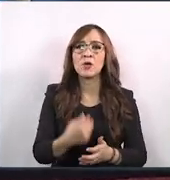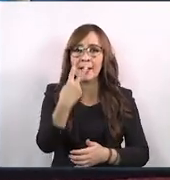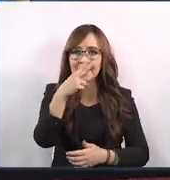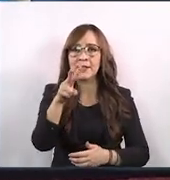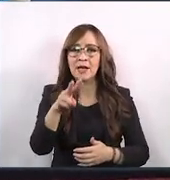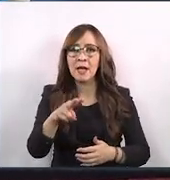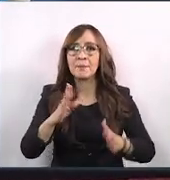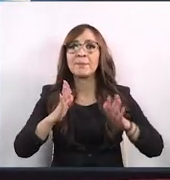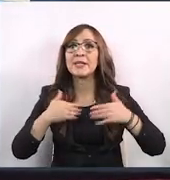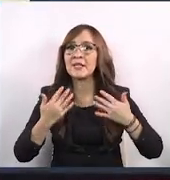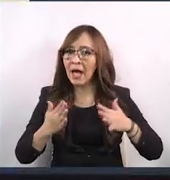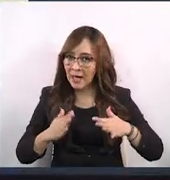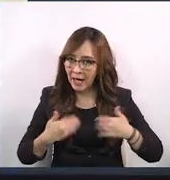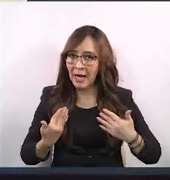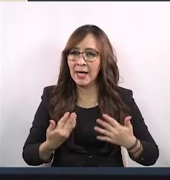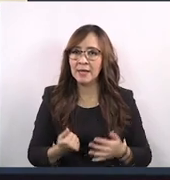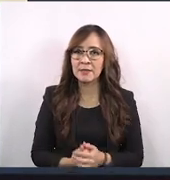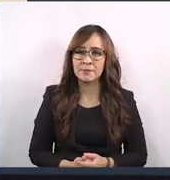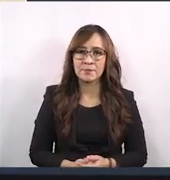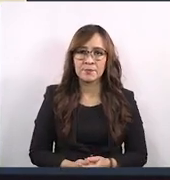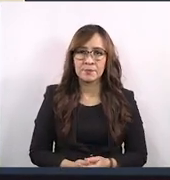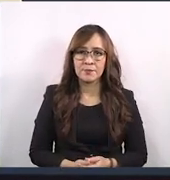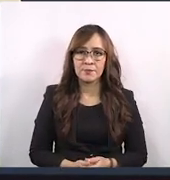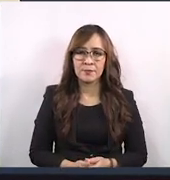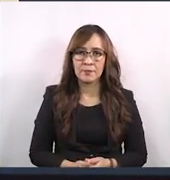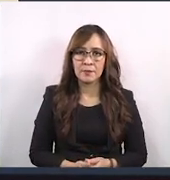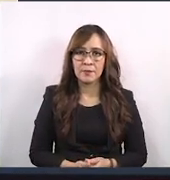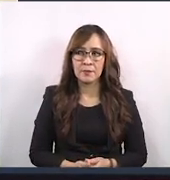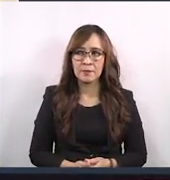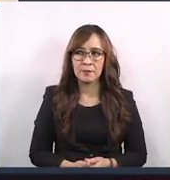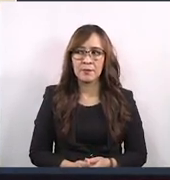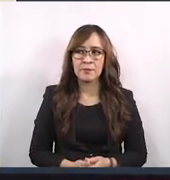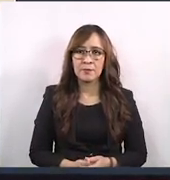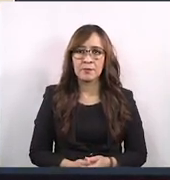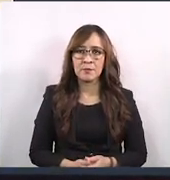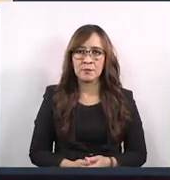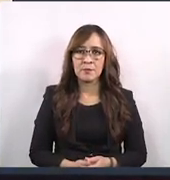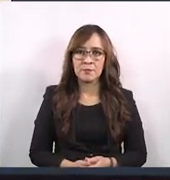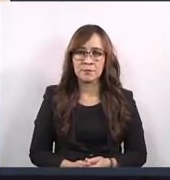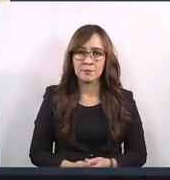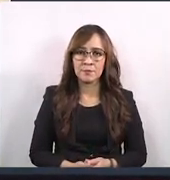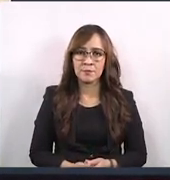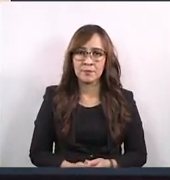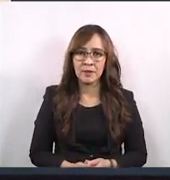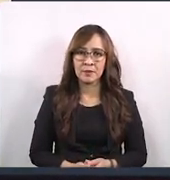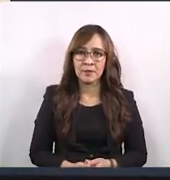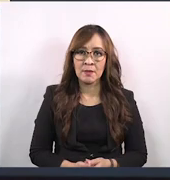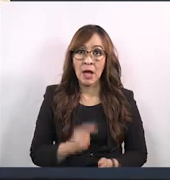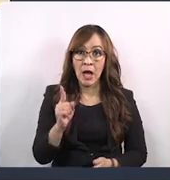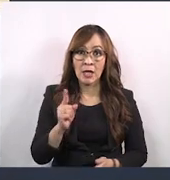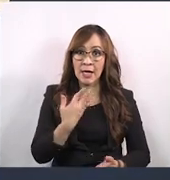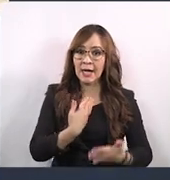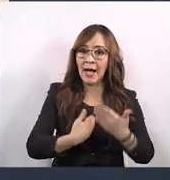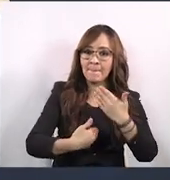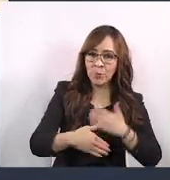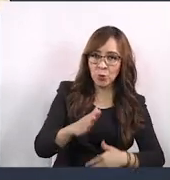kelihatannya bisa menyegarkan segala sesuatu yang kedaulatannya bisa melepaskan diri dari kejenuhan maka di akhir zaman setan coba membuat Orang jenuh Supaya